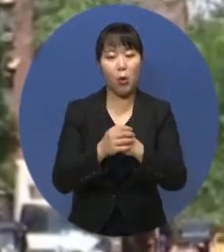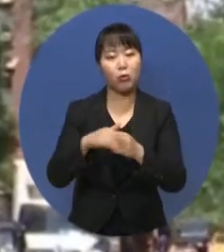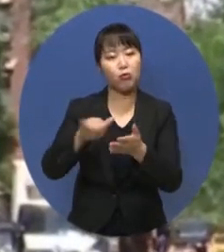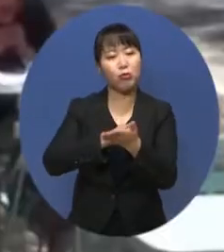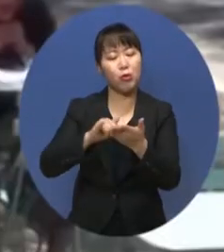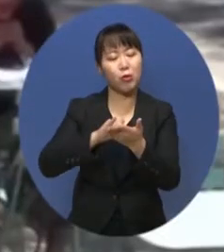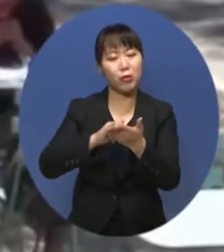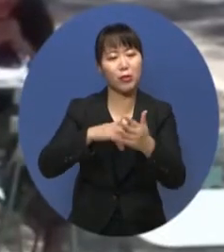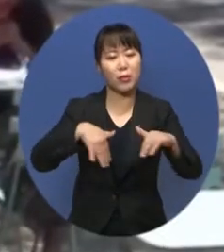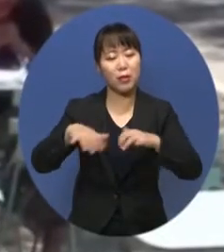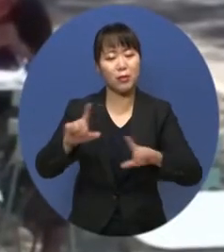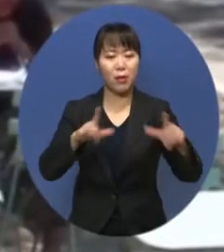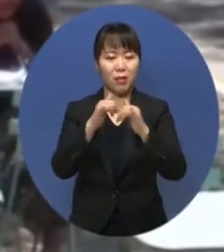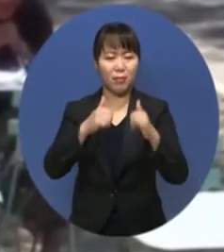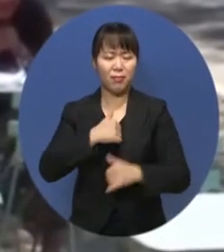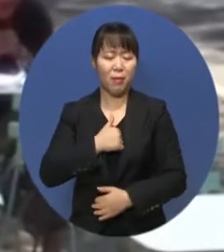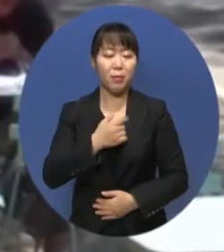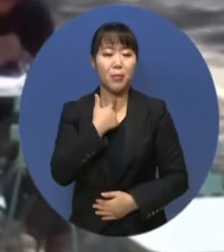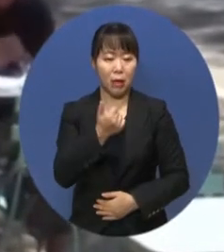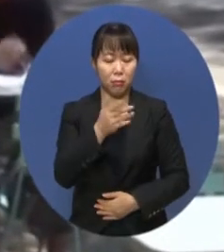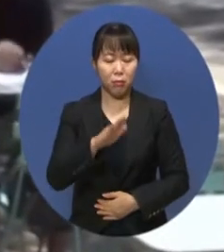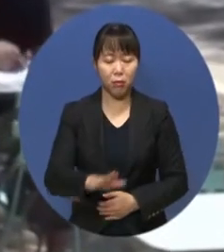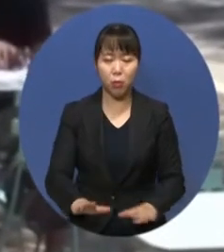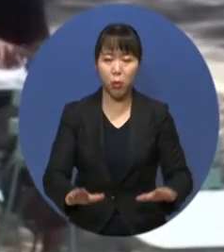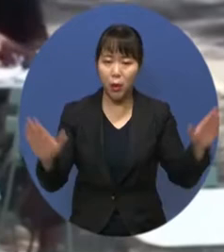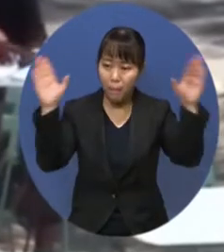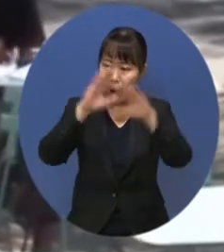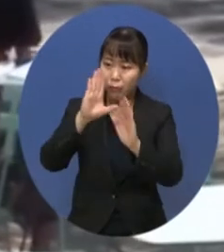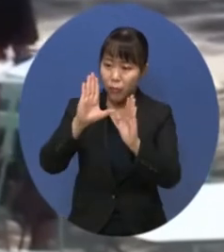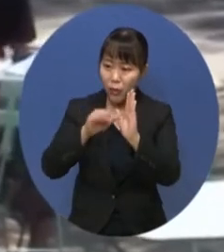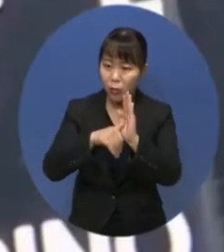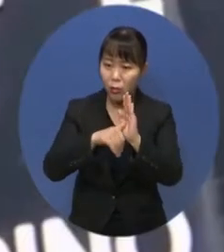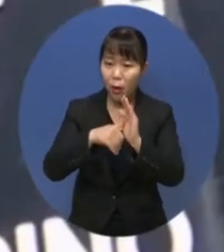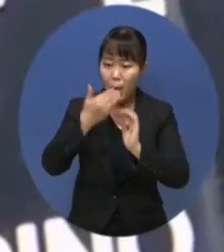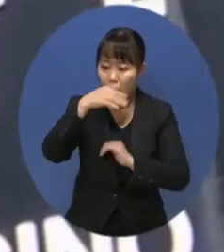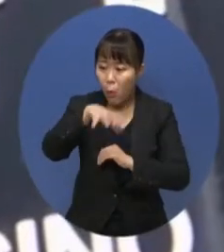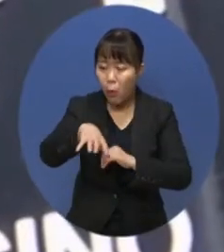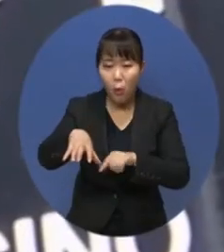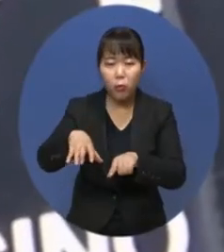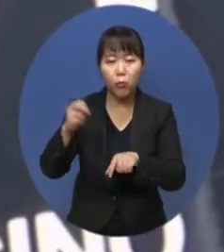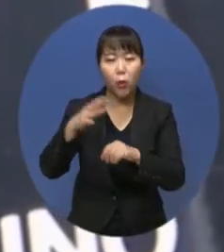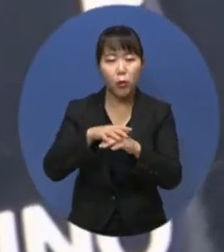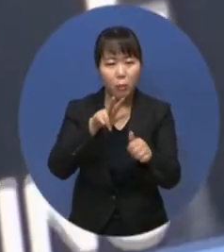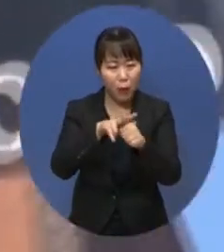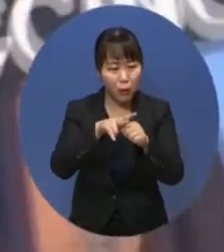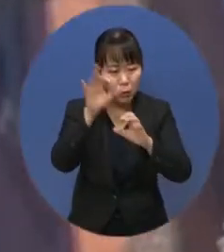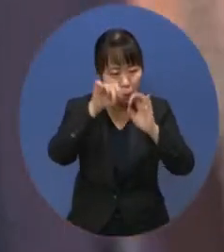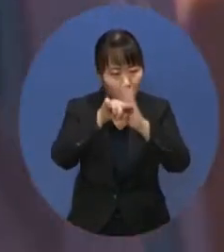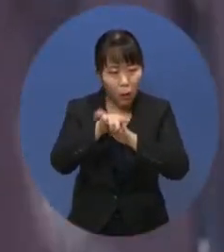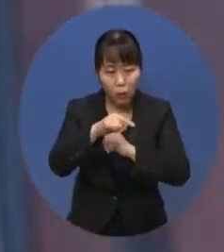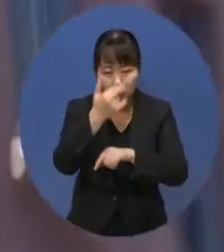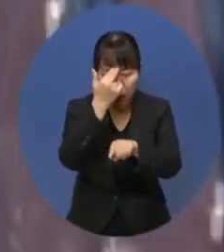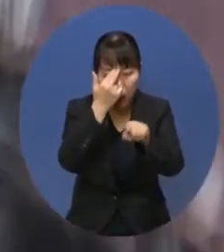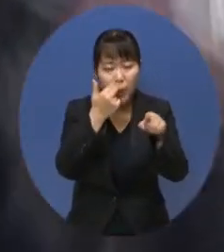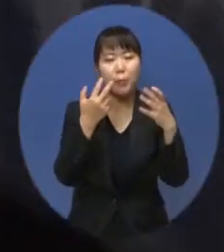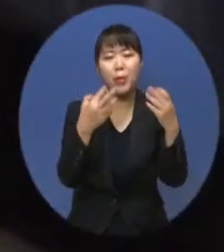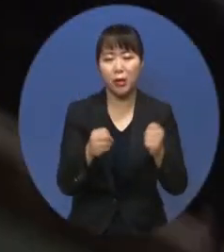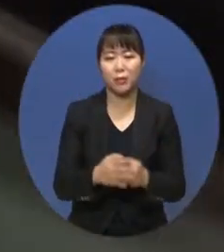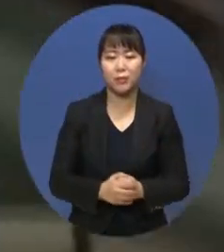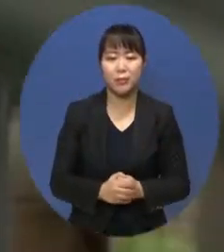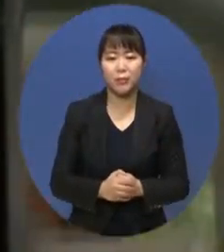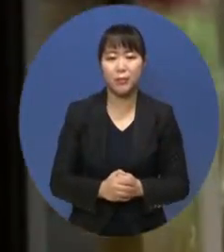자부심을 안겨주었던 유혹은 이제 밤이면 불켜진 영업하는 식당이나 마트 를 찾기 쉽지 않습니다